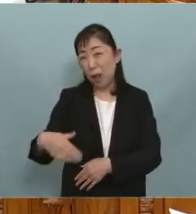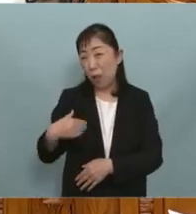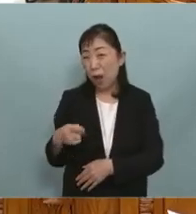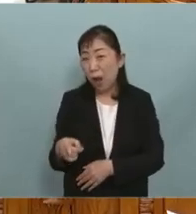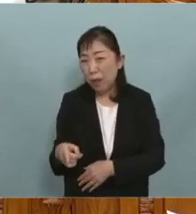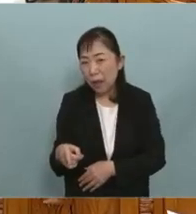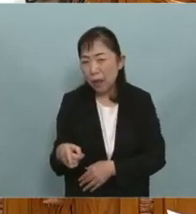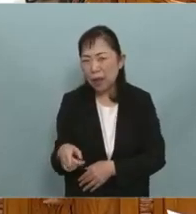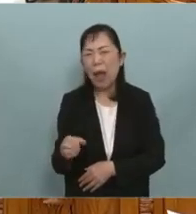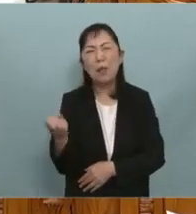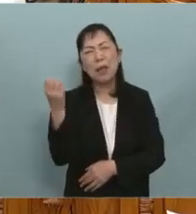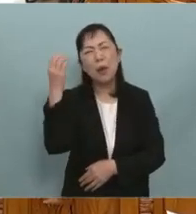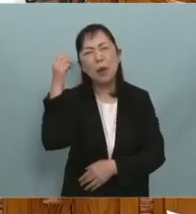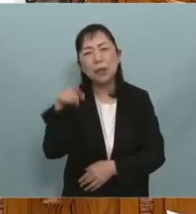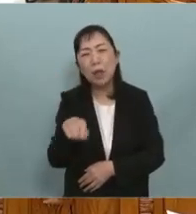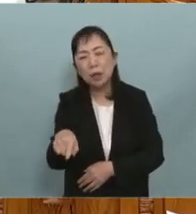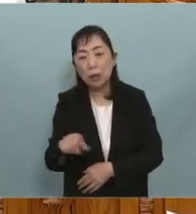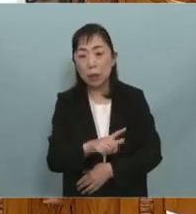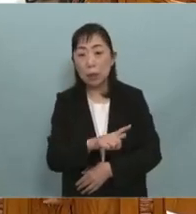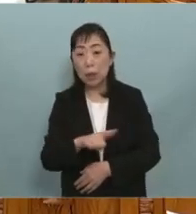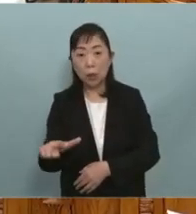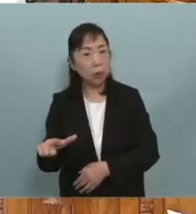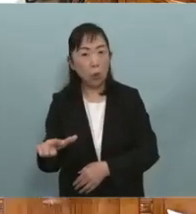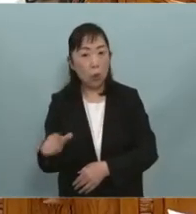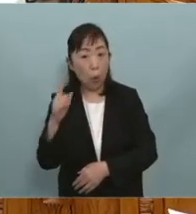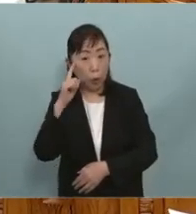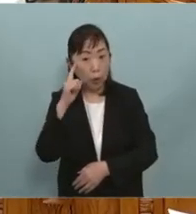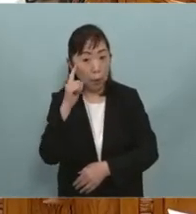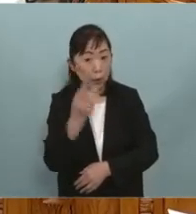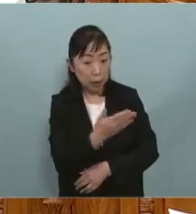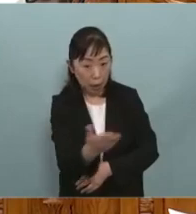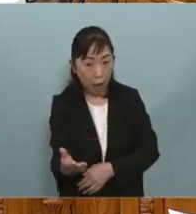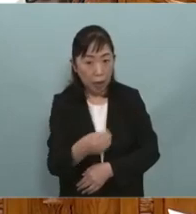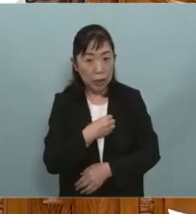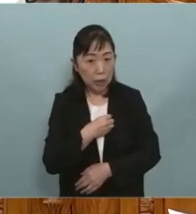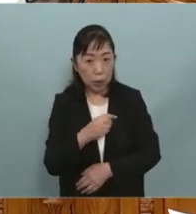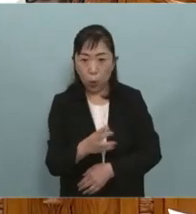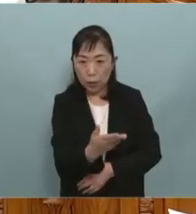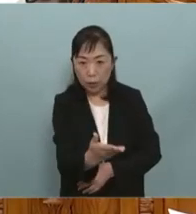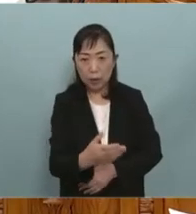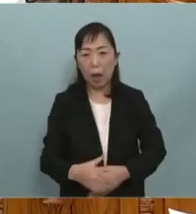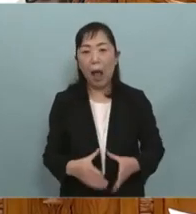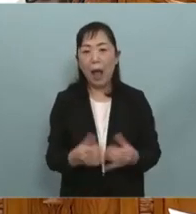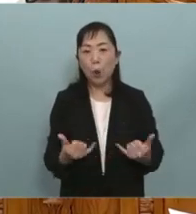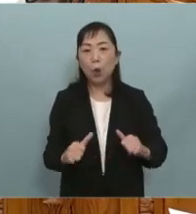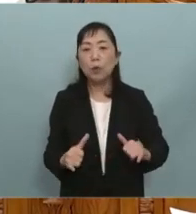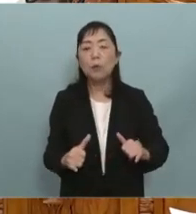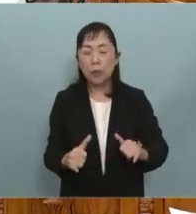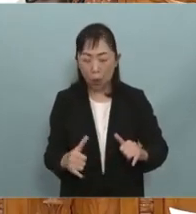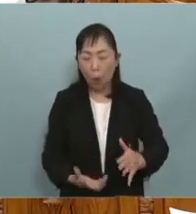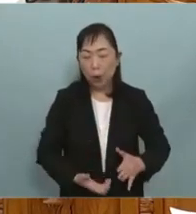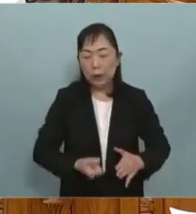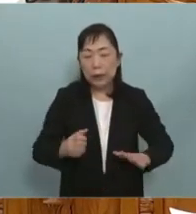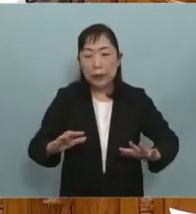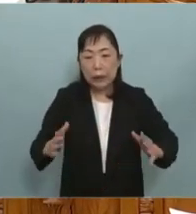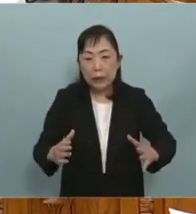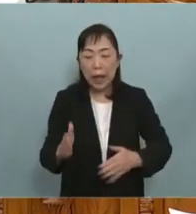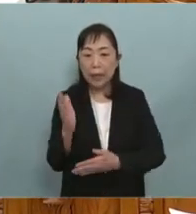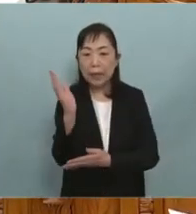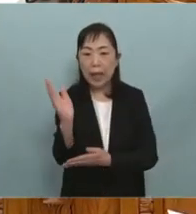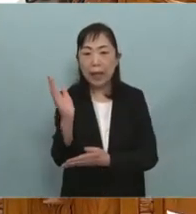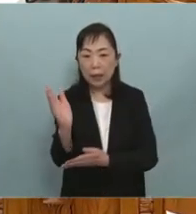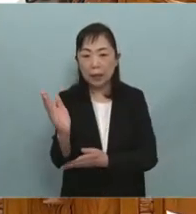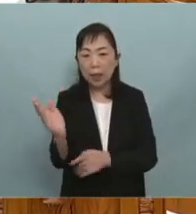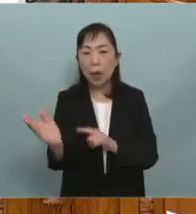そのうち忘れるだろうなどと思ってはいないでしょう国民を信じない政治が国民の